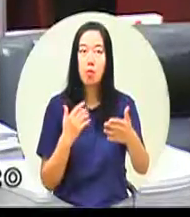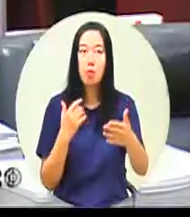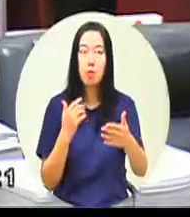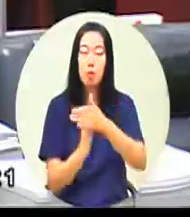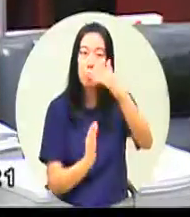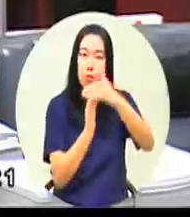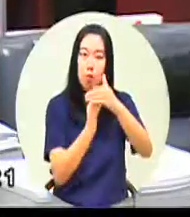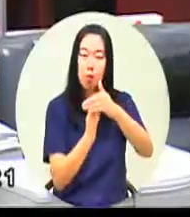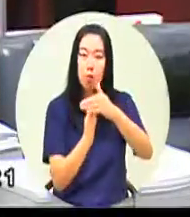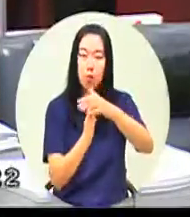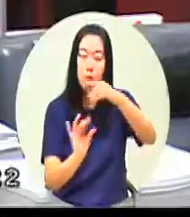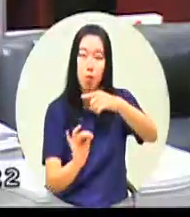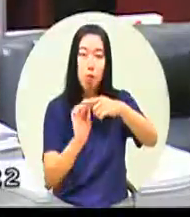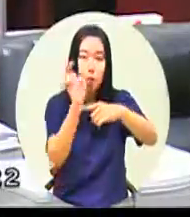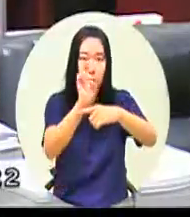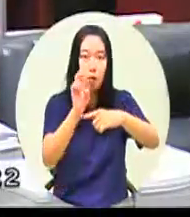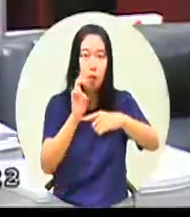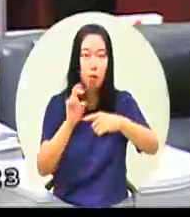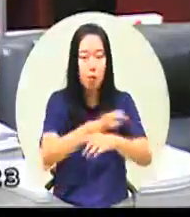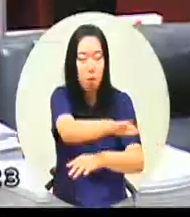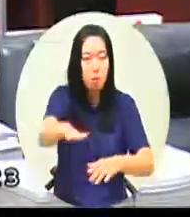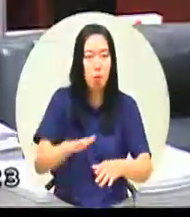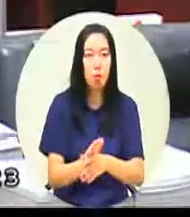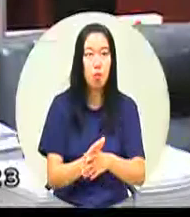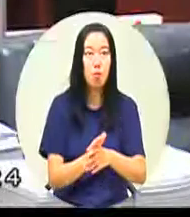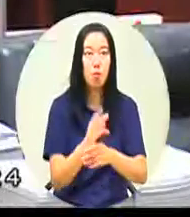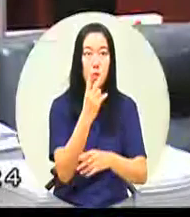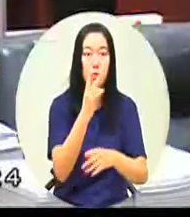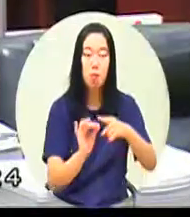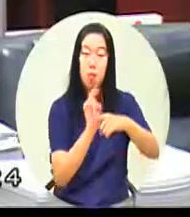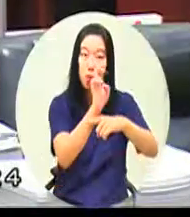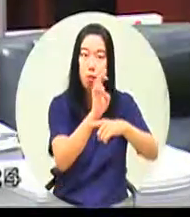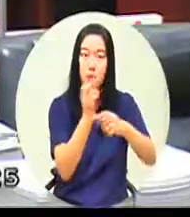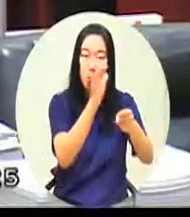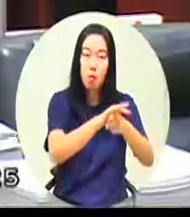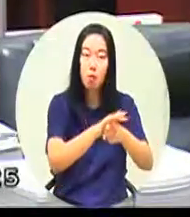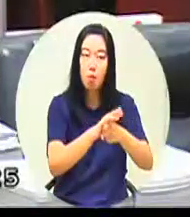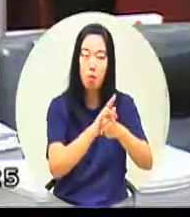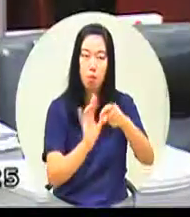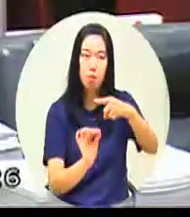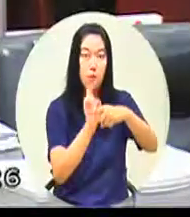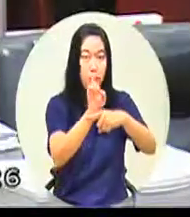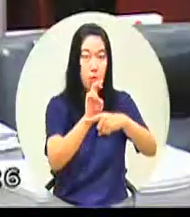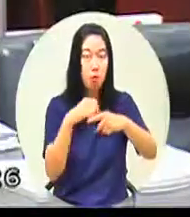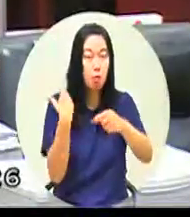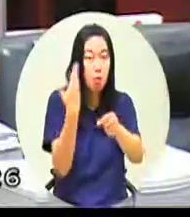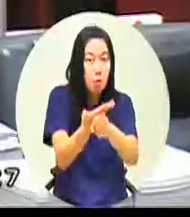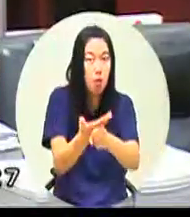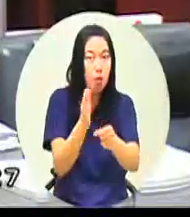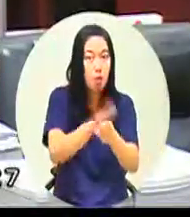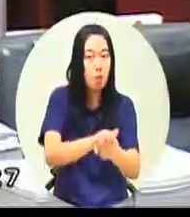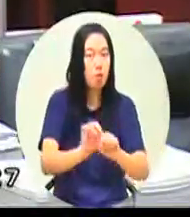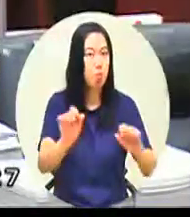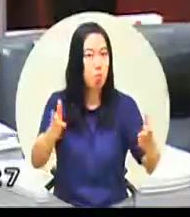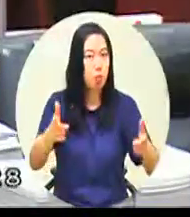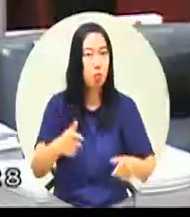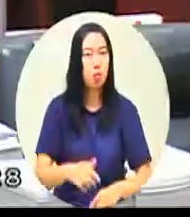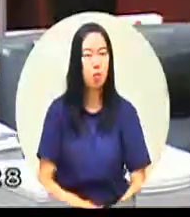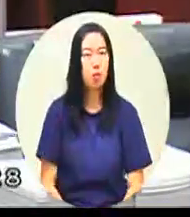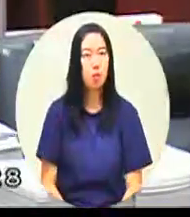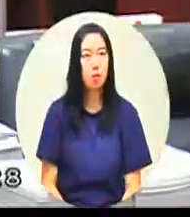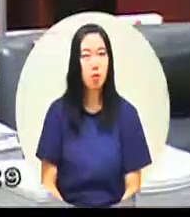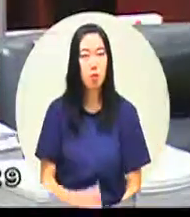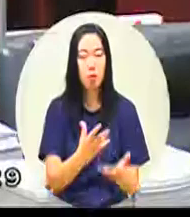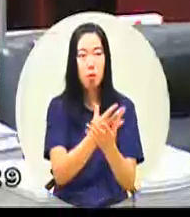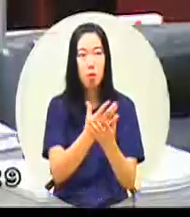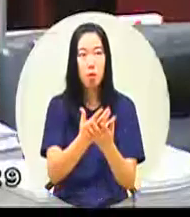的你鬼哭，你有两成不是玻璃两成，是就达到了这个灾害整个面积不剩了